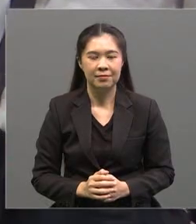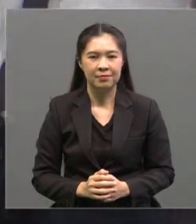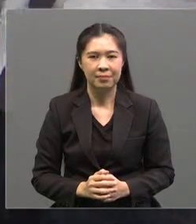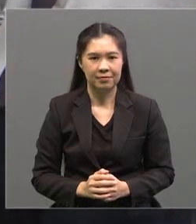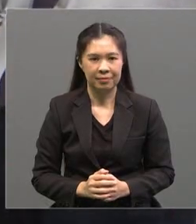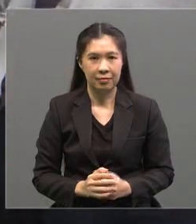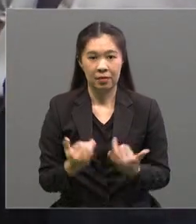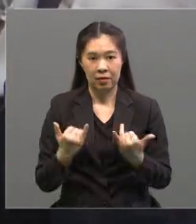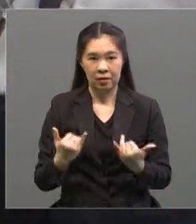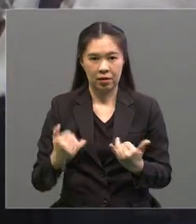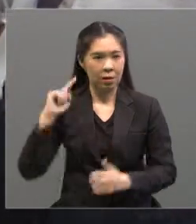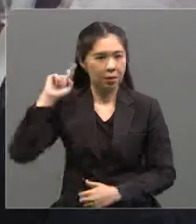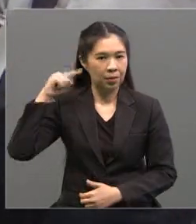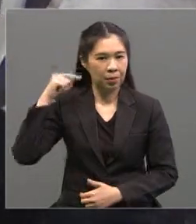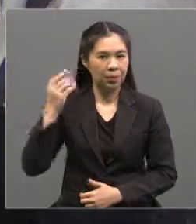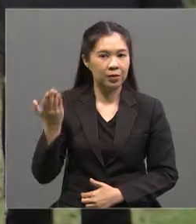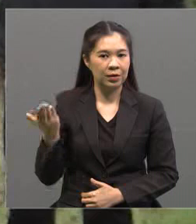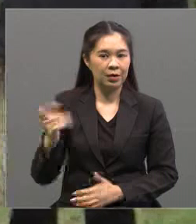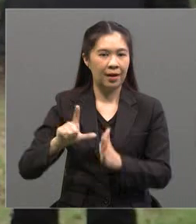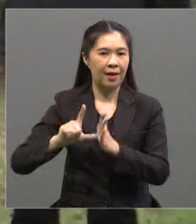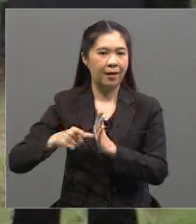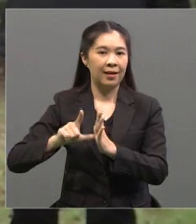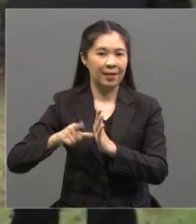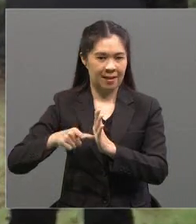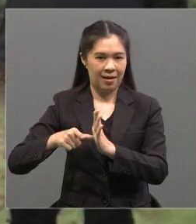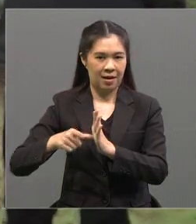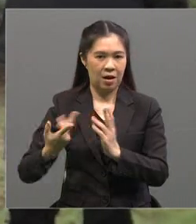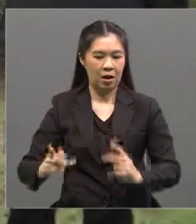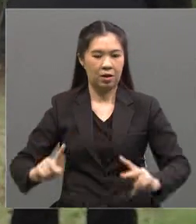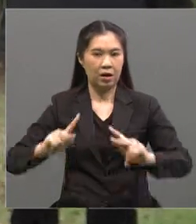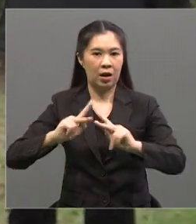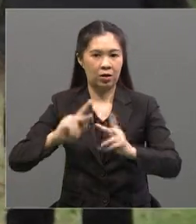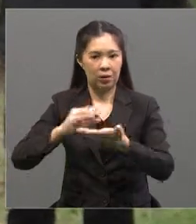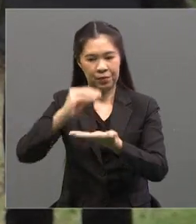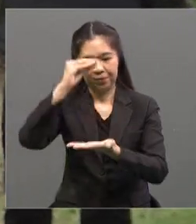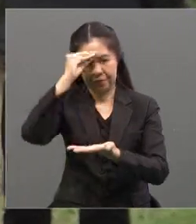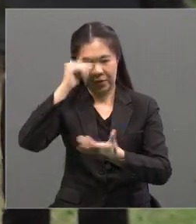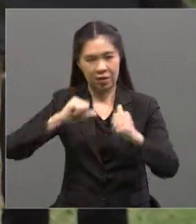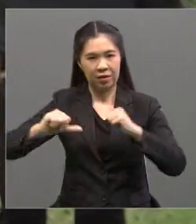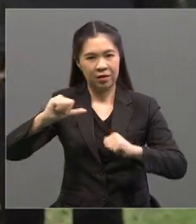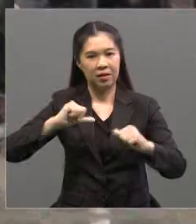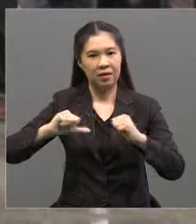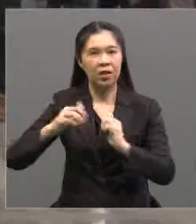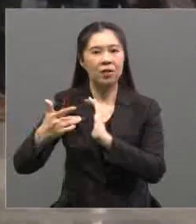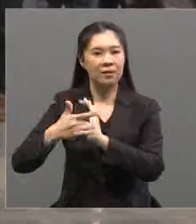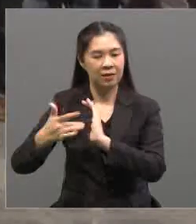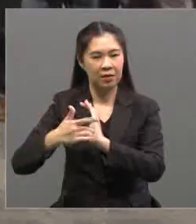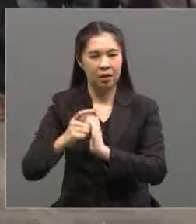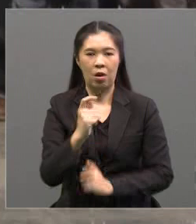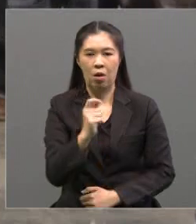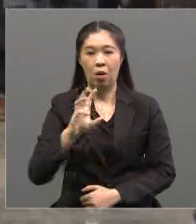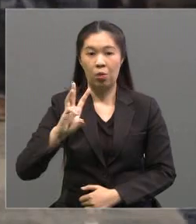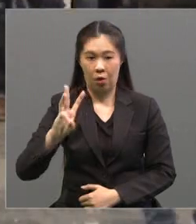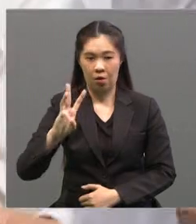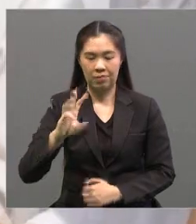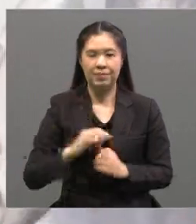ทั้งนี้ครับนางสาวสุชาดาแทนทรัพย์เลขานุการรัฐมนตรีว่าการกระทรวงการอุดมศึกษาวิทยาศาสตร์วิจัยและนวัตกรรมหรือว่าอว.ครับ